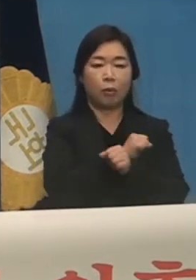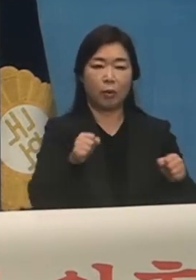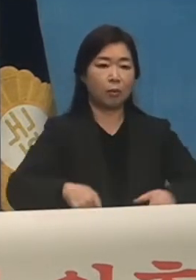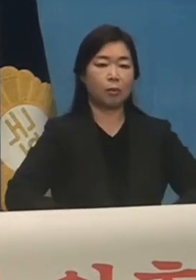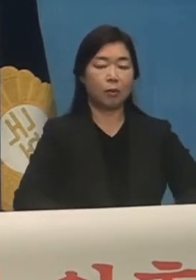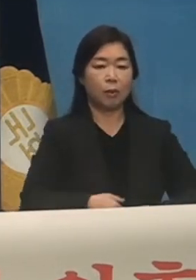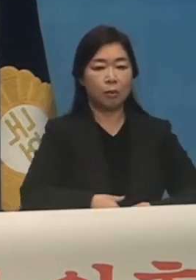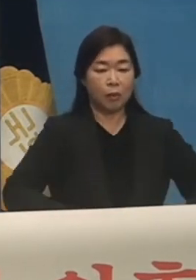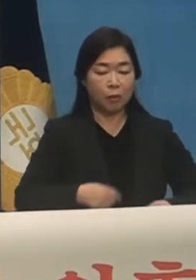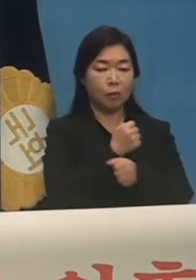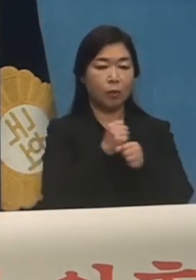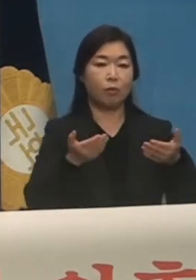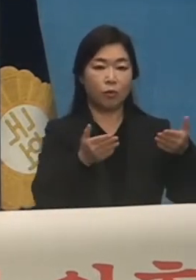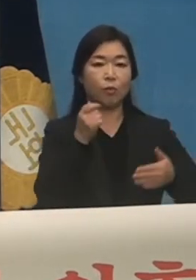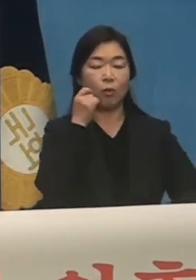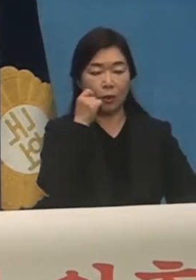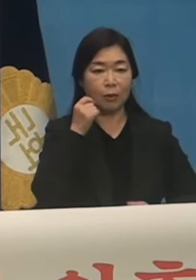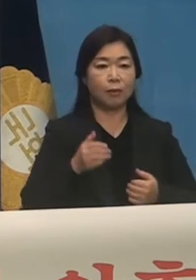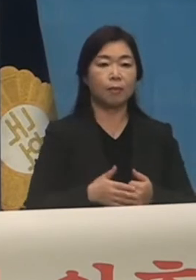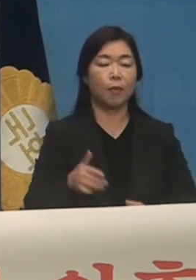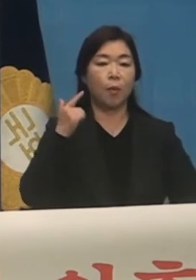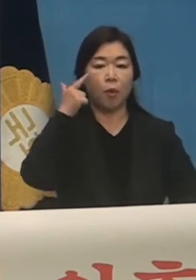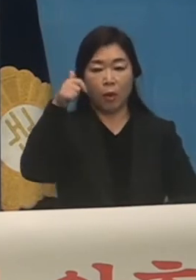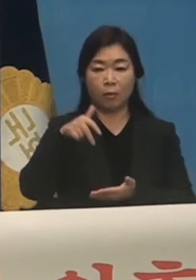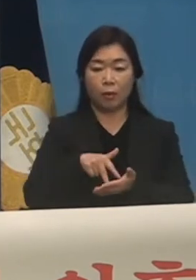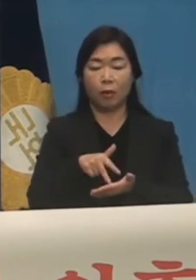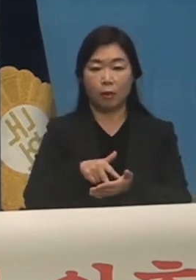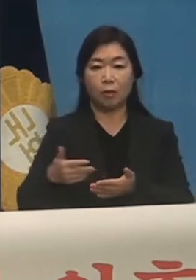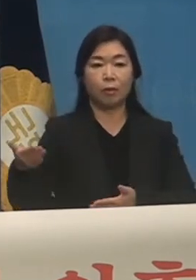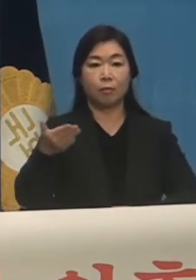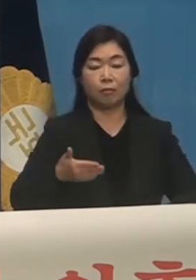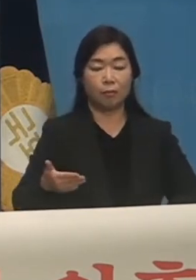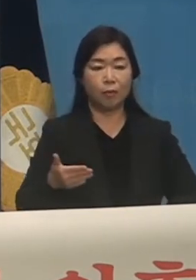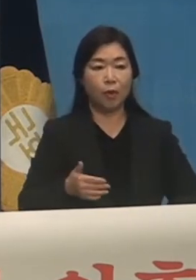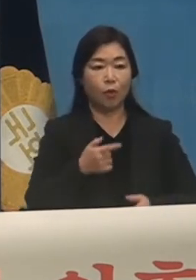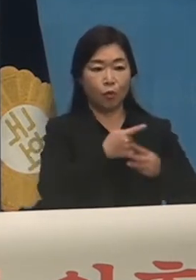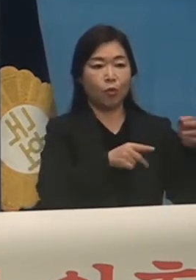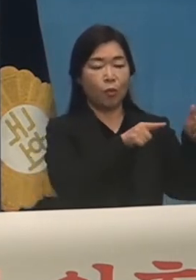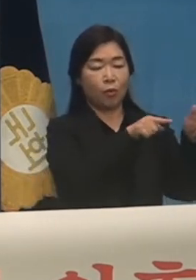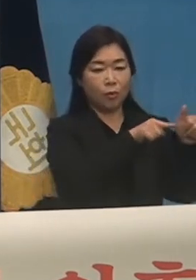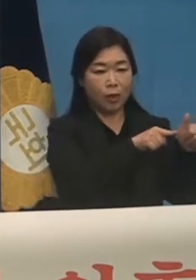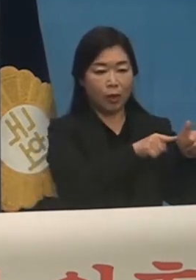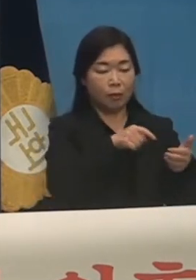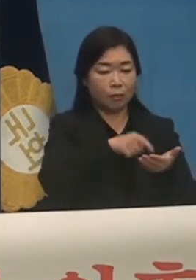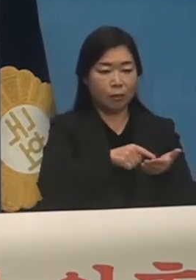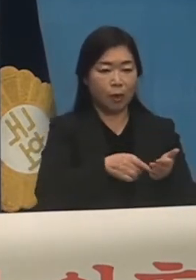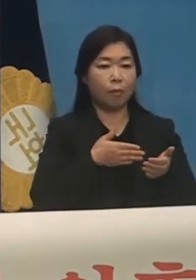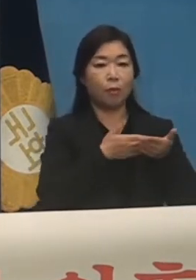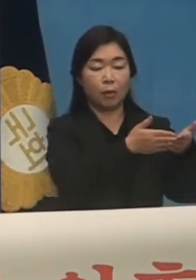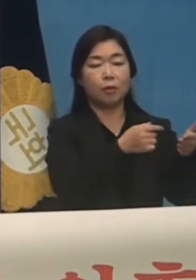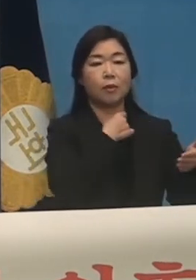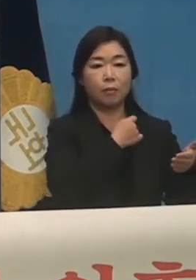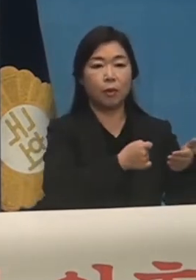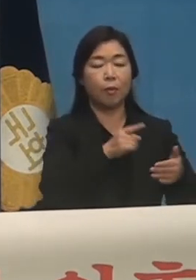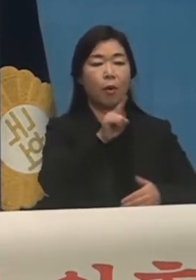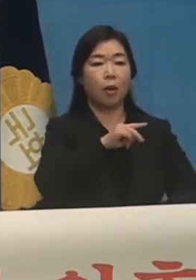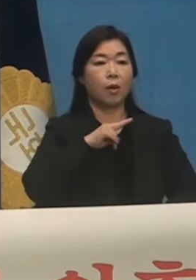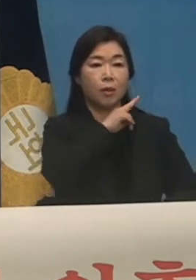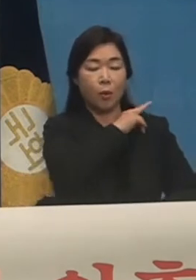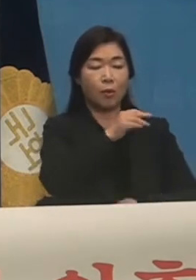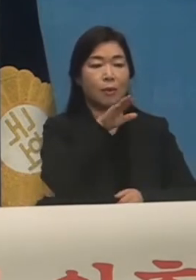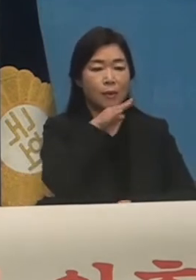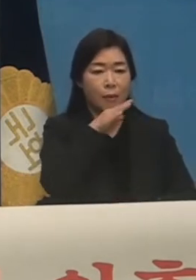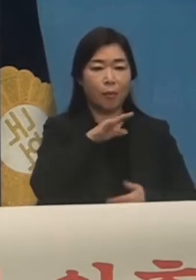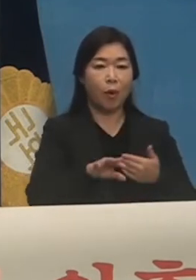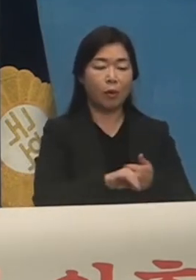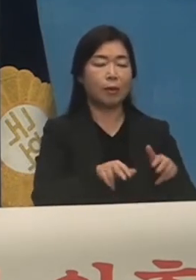우리 목회자들은 엄중한 항의와 함께 윤 후보의 지체 없는 해명을 요구하는 바이다. 만일 이러한 의혹이